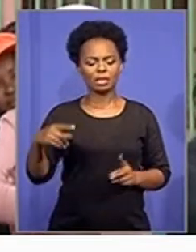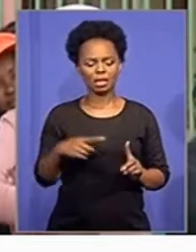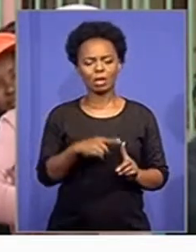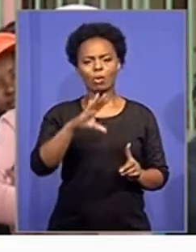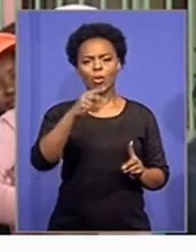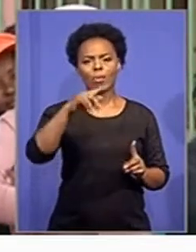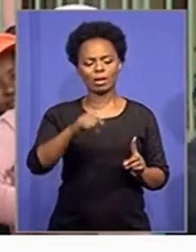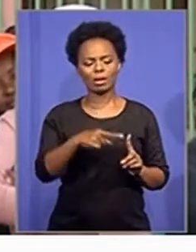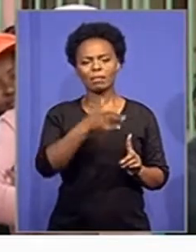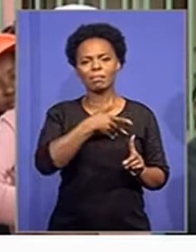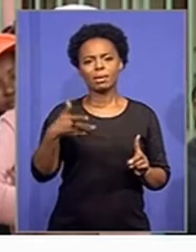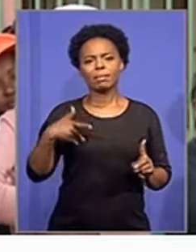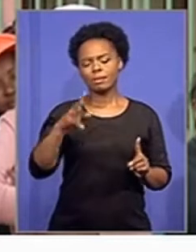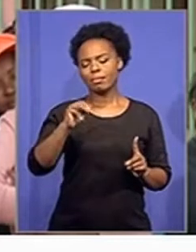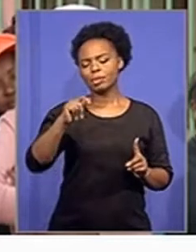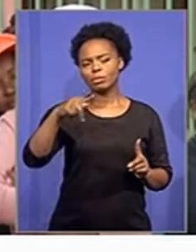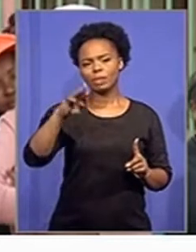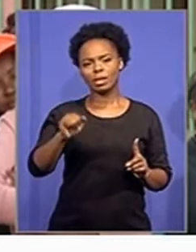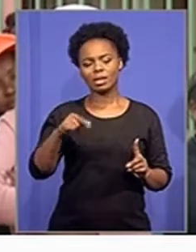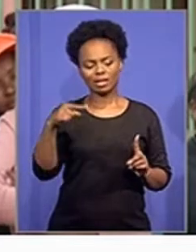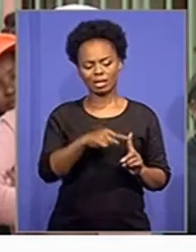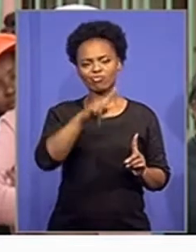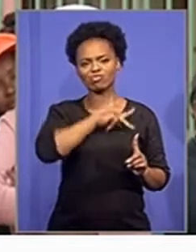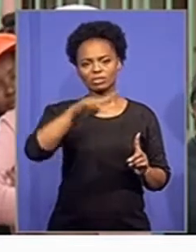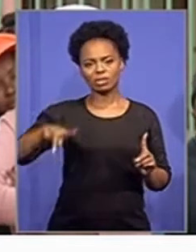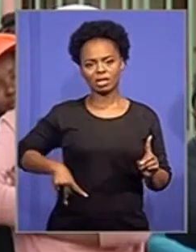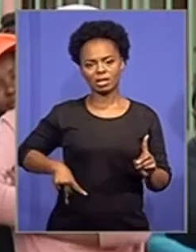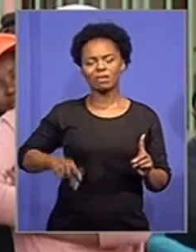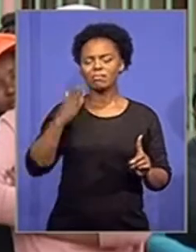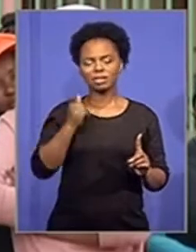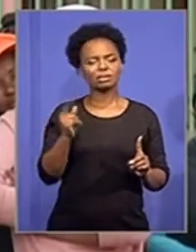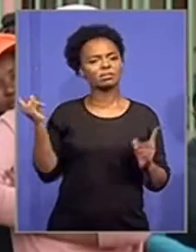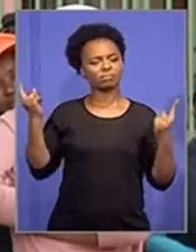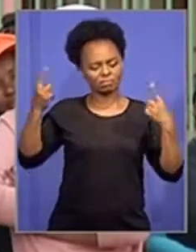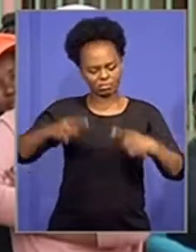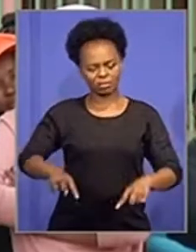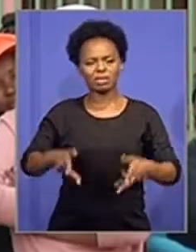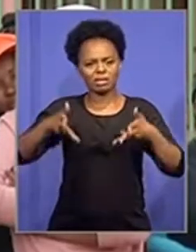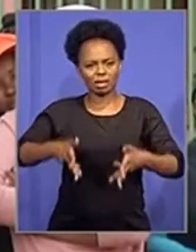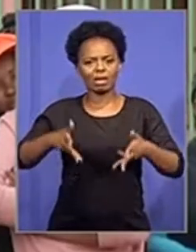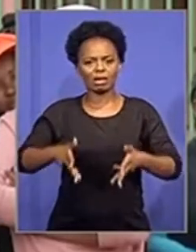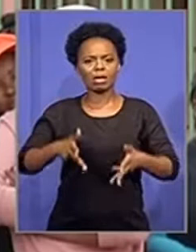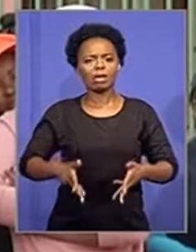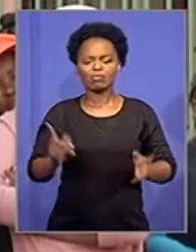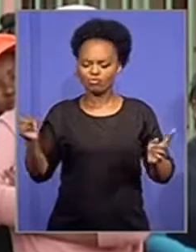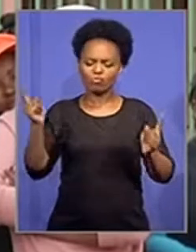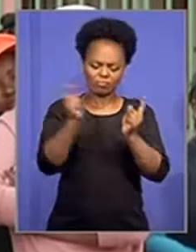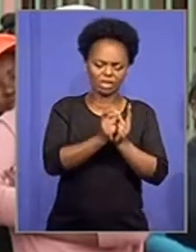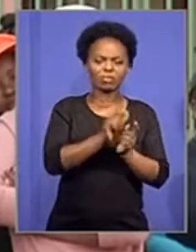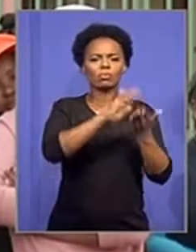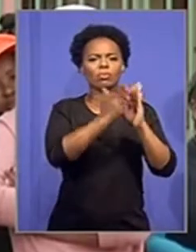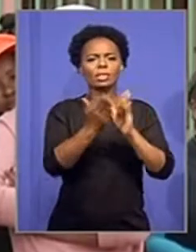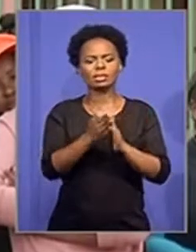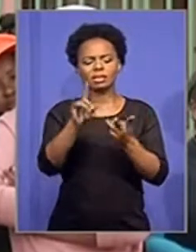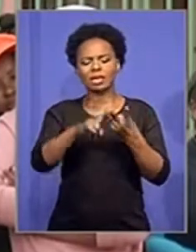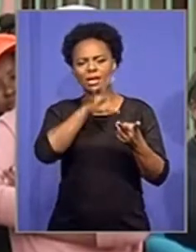Mantombela as a premier re kopa le tle le tlo kopana le rona committee ya Zastron re kopane le ma councilor le